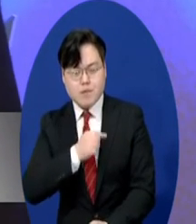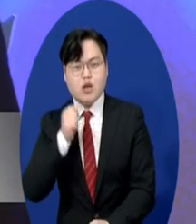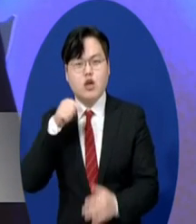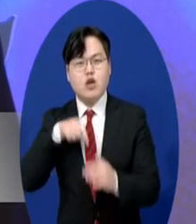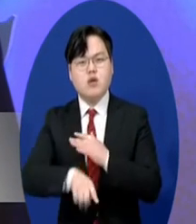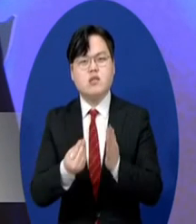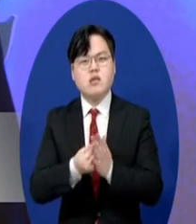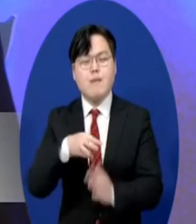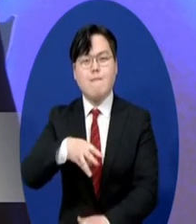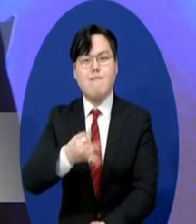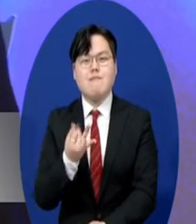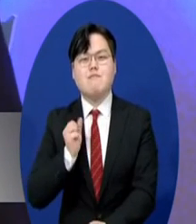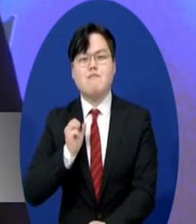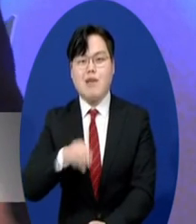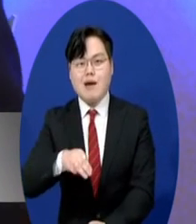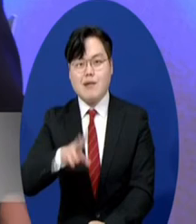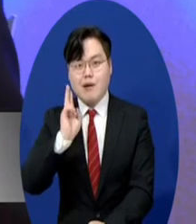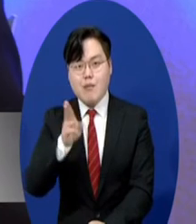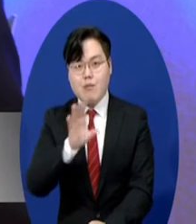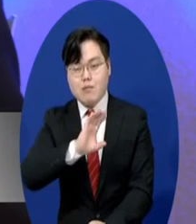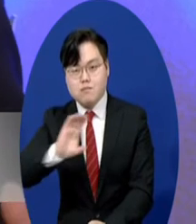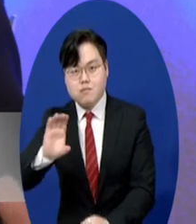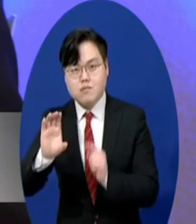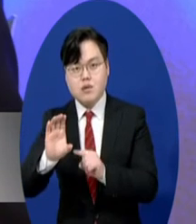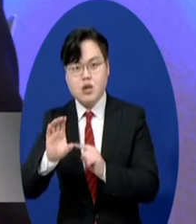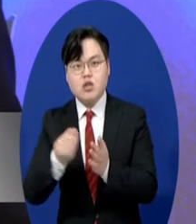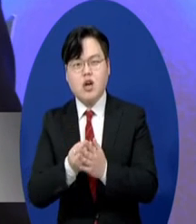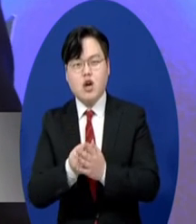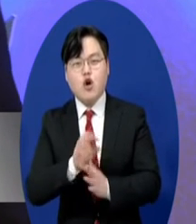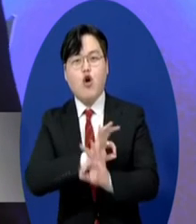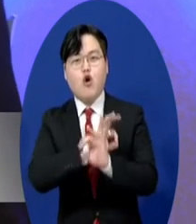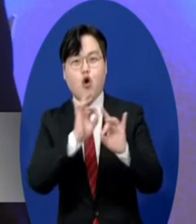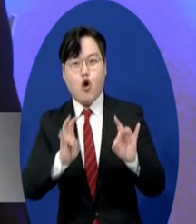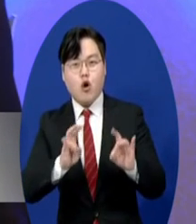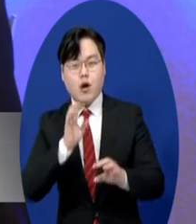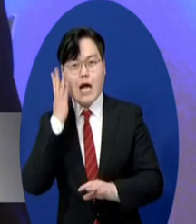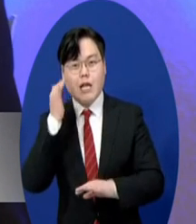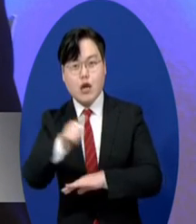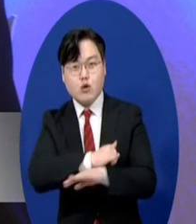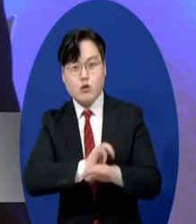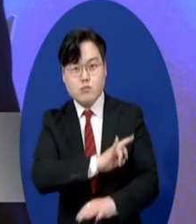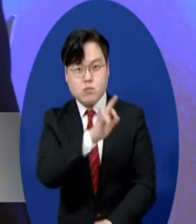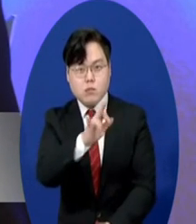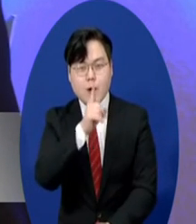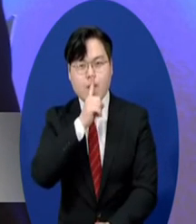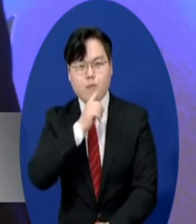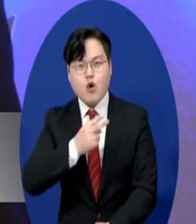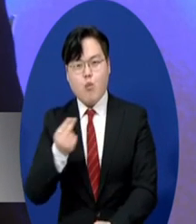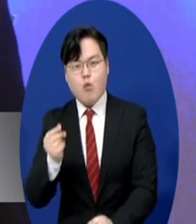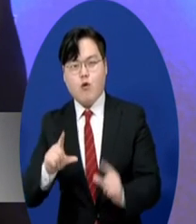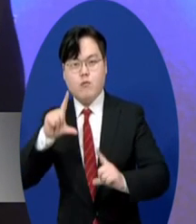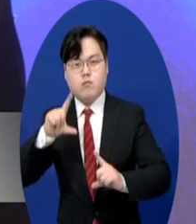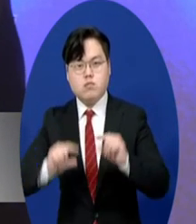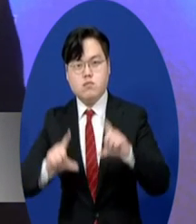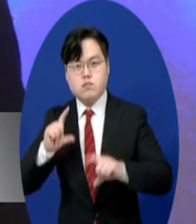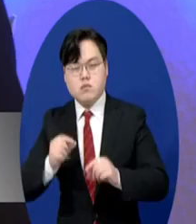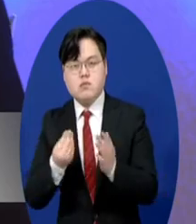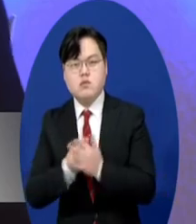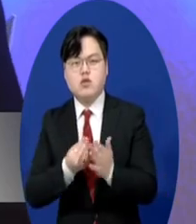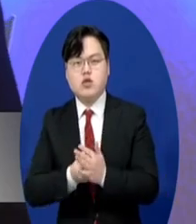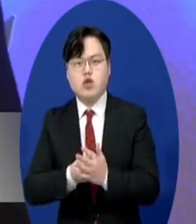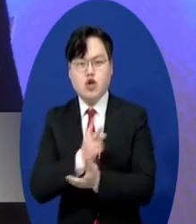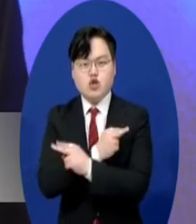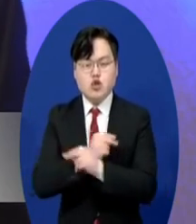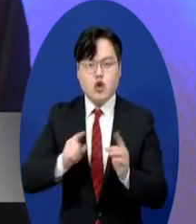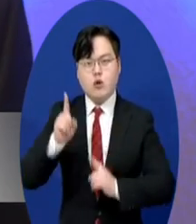Монгол Мяд компани маань өөрөө тэр авиа компаниудыг үнийн хувьд нь буулгах, чөлөө төршилтөнд оруулах бидний